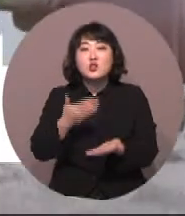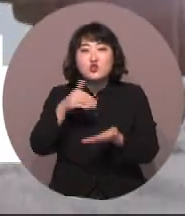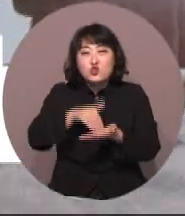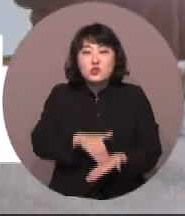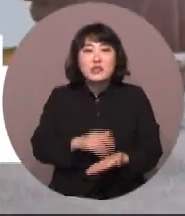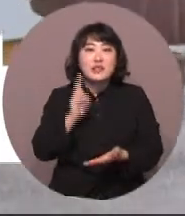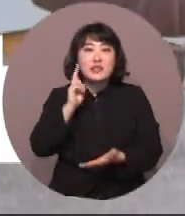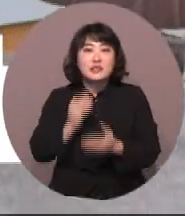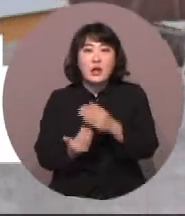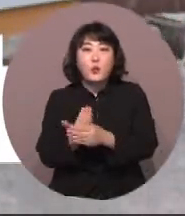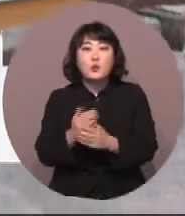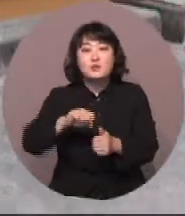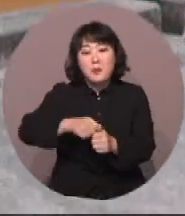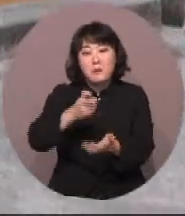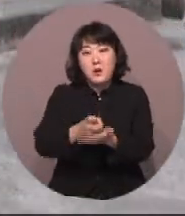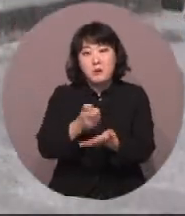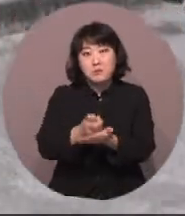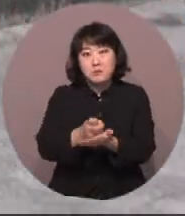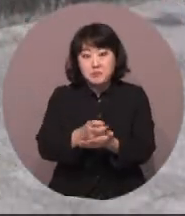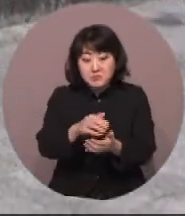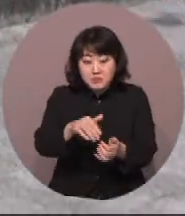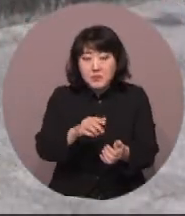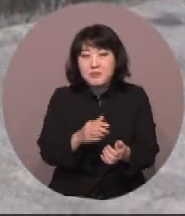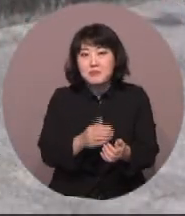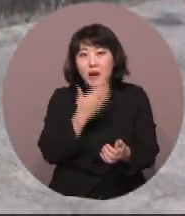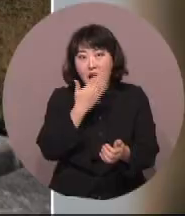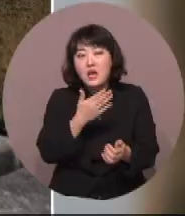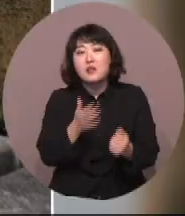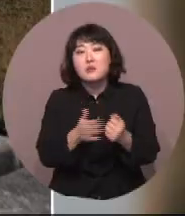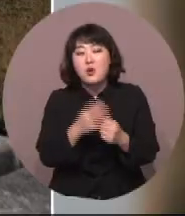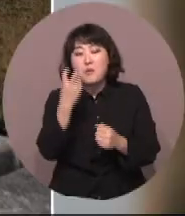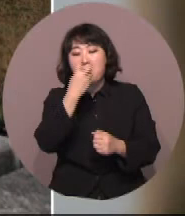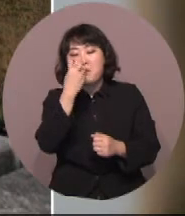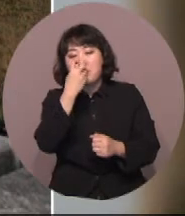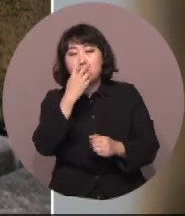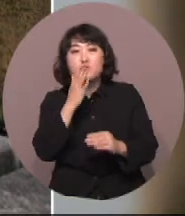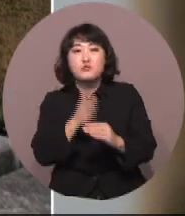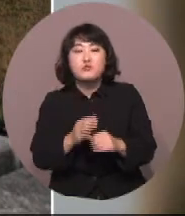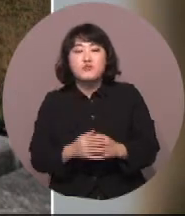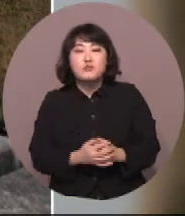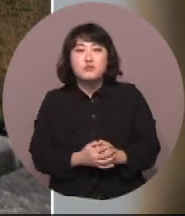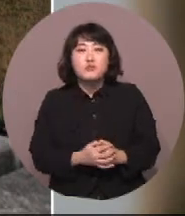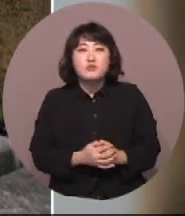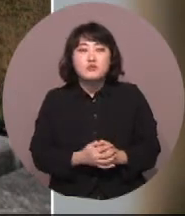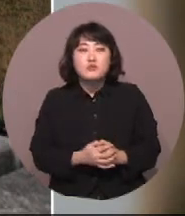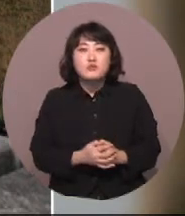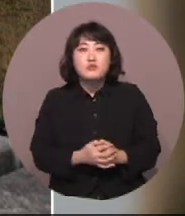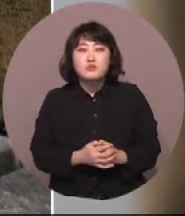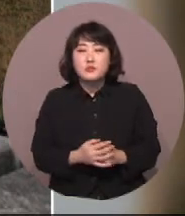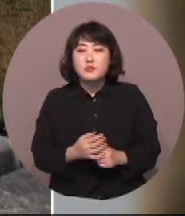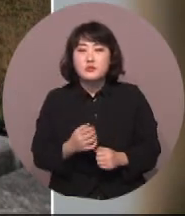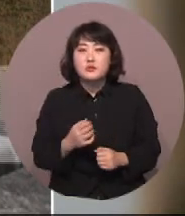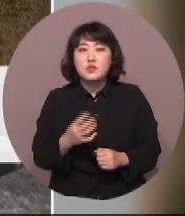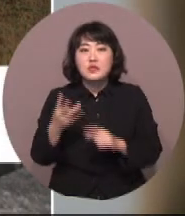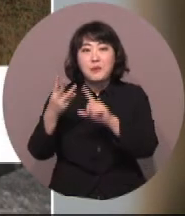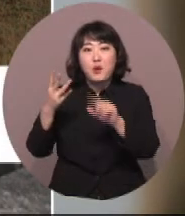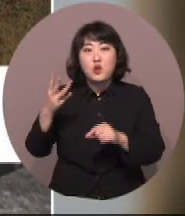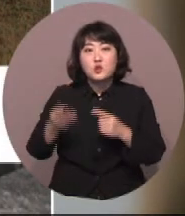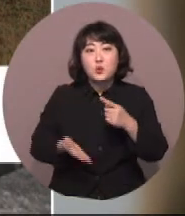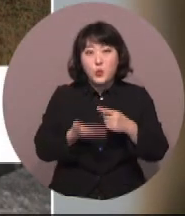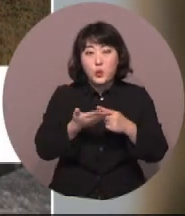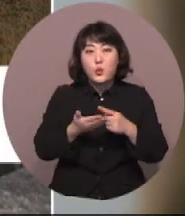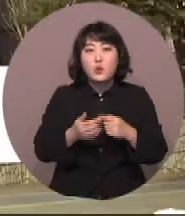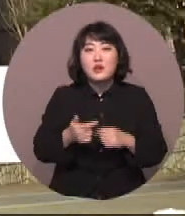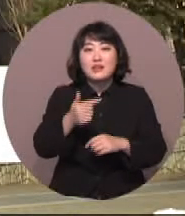적용 사업장 으로 노동부는 관련법 위반 여부 등을 조사하고 있습니다 또 지난달 초 당진